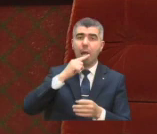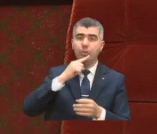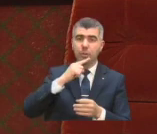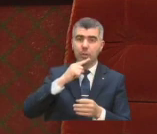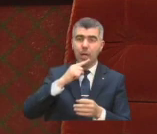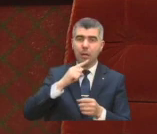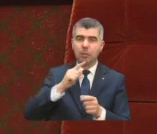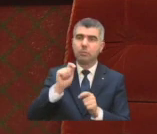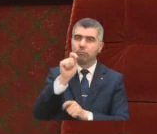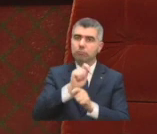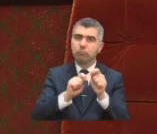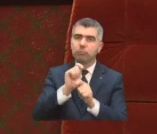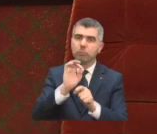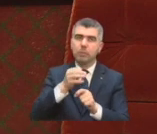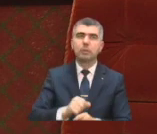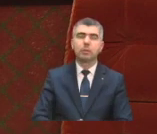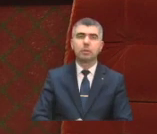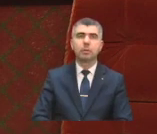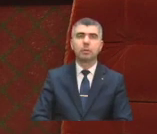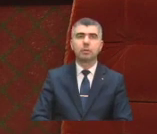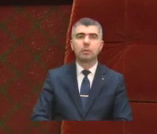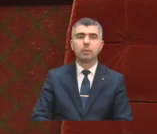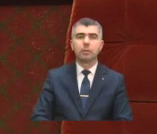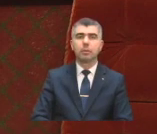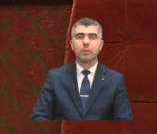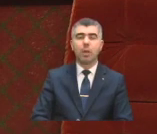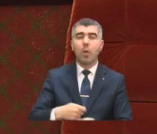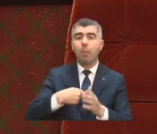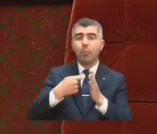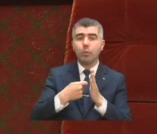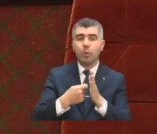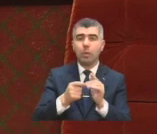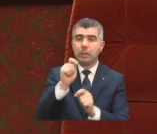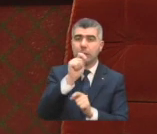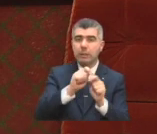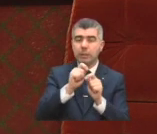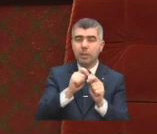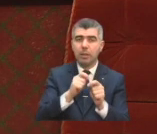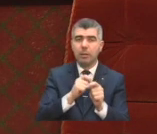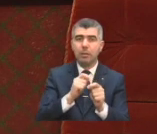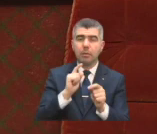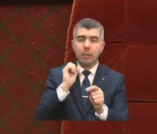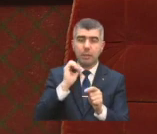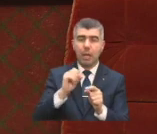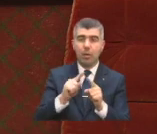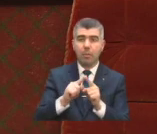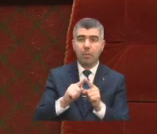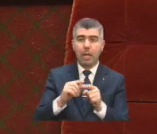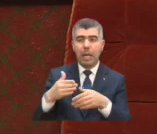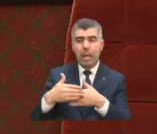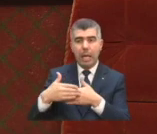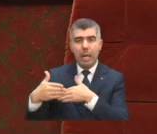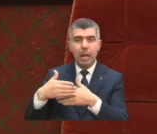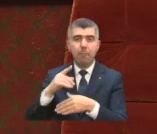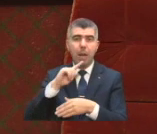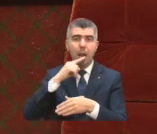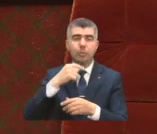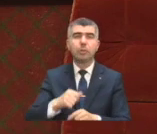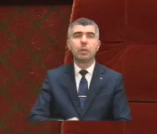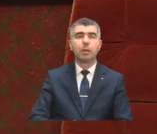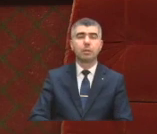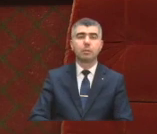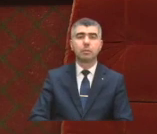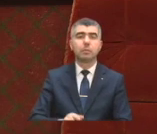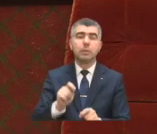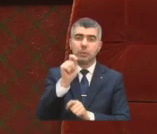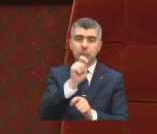الاشغال، تم مشروع العمل بها، مشروع تهيئه وترميم المراكز القضائيه بارفود والريصاني انتهت فيها